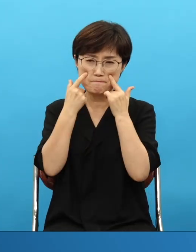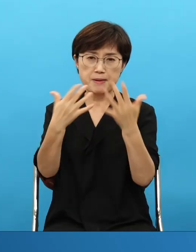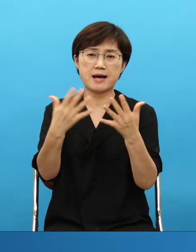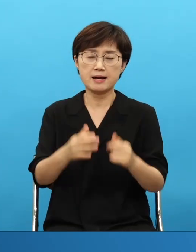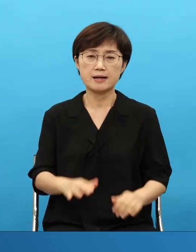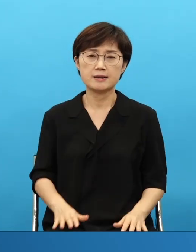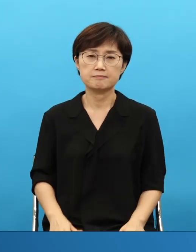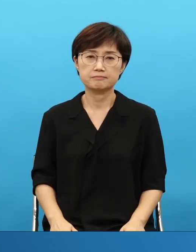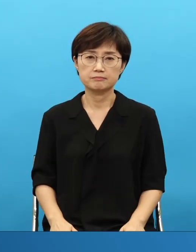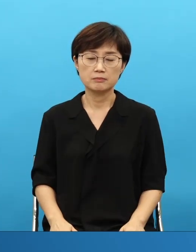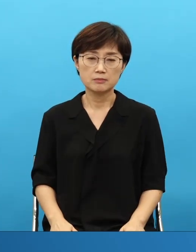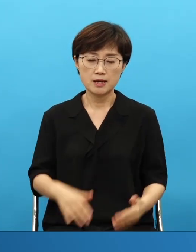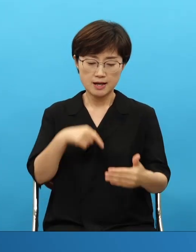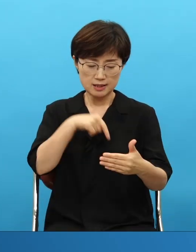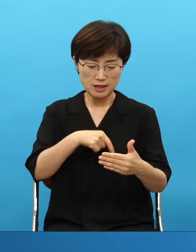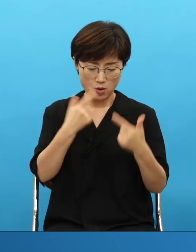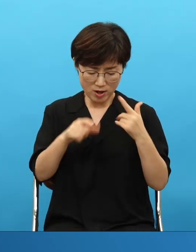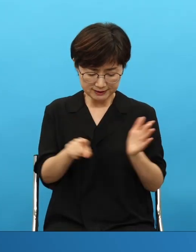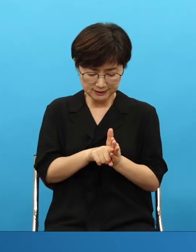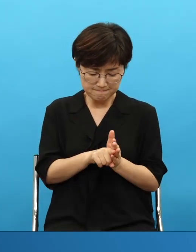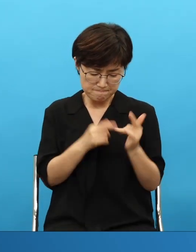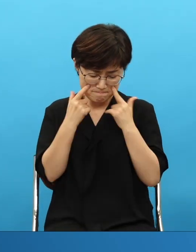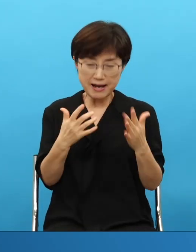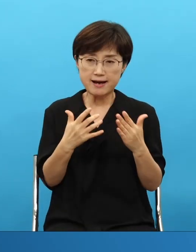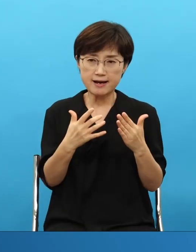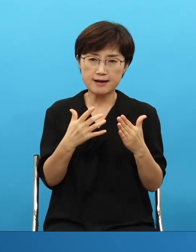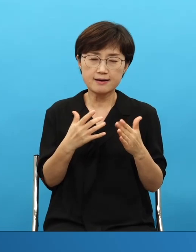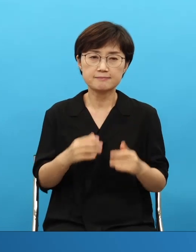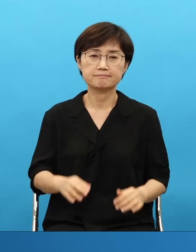할 정도로 그냥 확신이 있으니까.